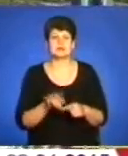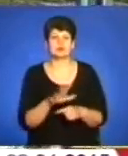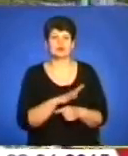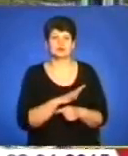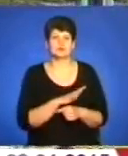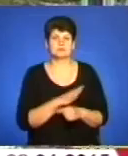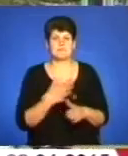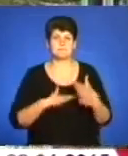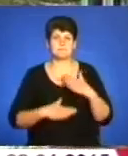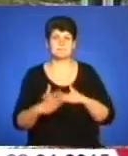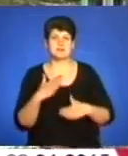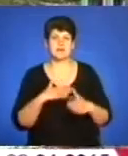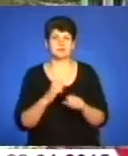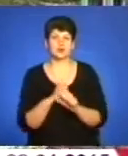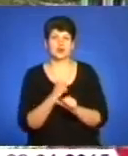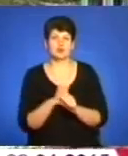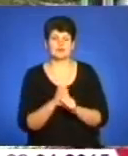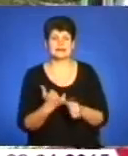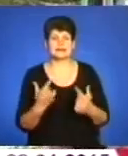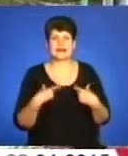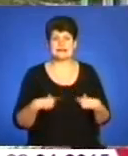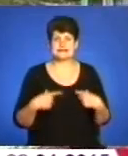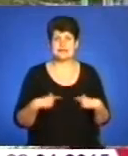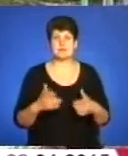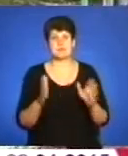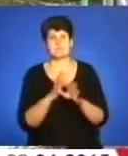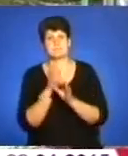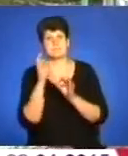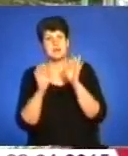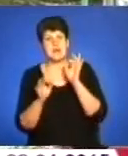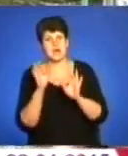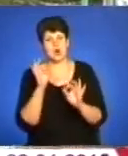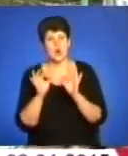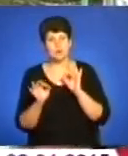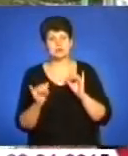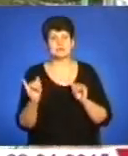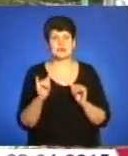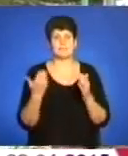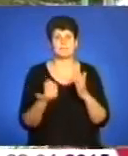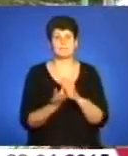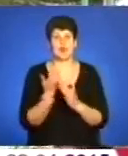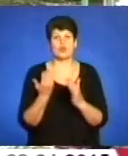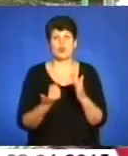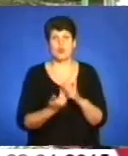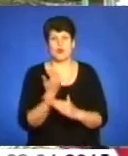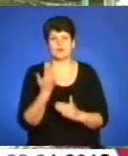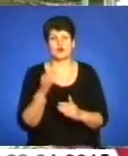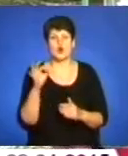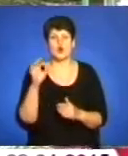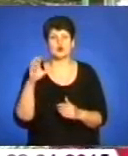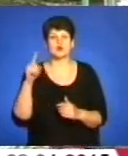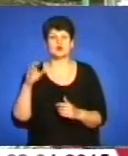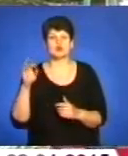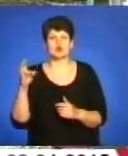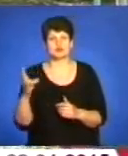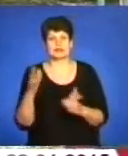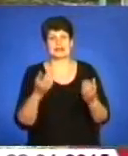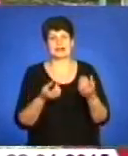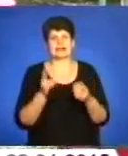це приємність робити і для себе, і для природи. Це ж поновлюється озоновий шар,